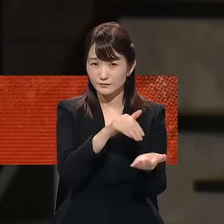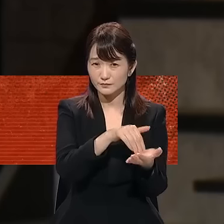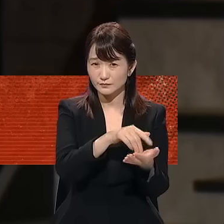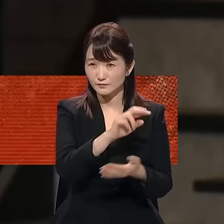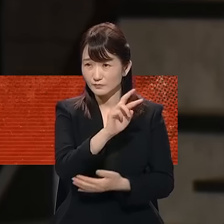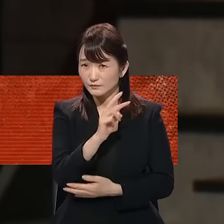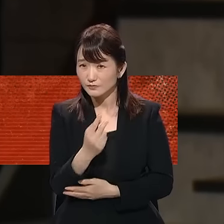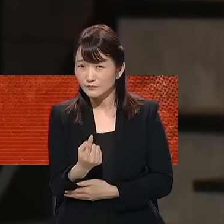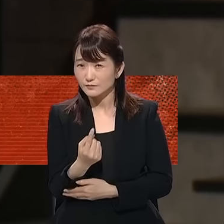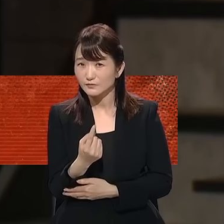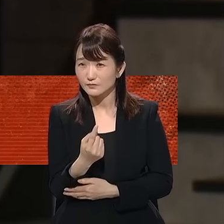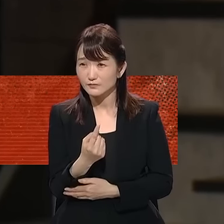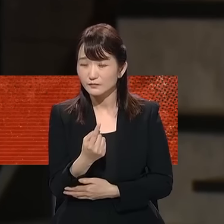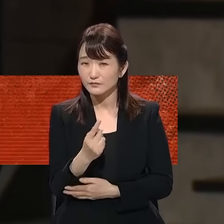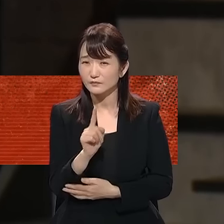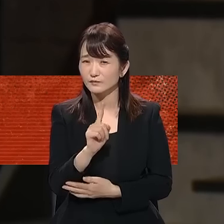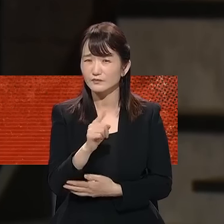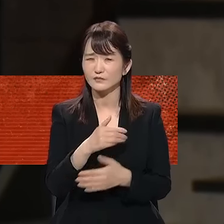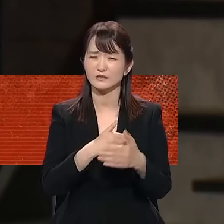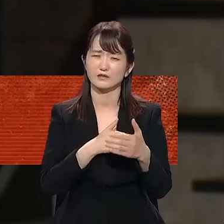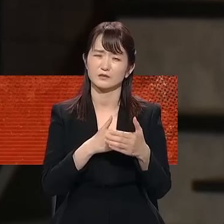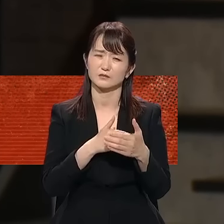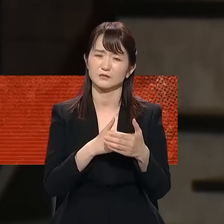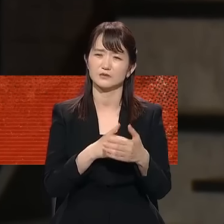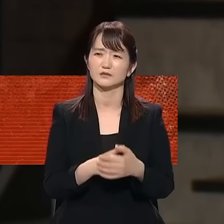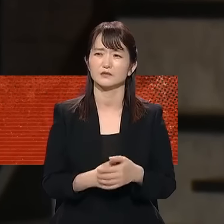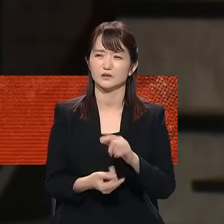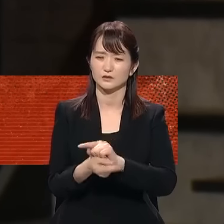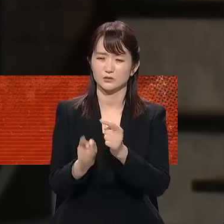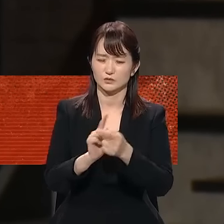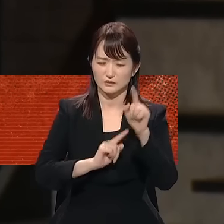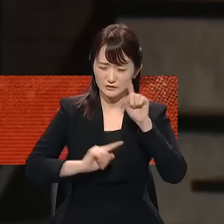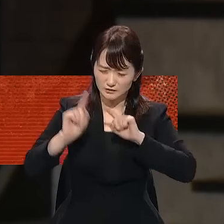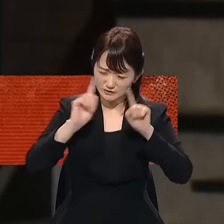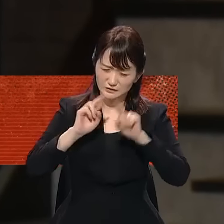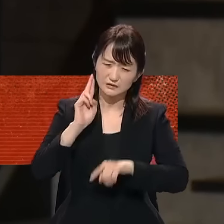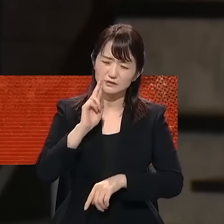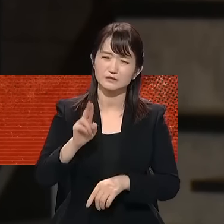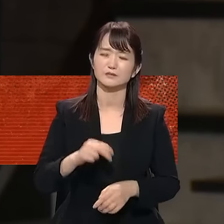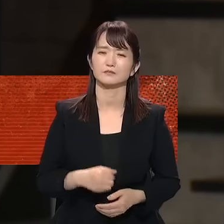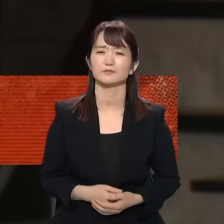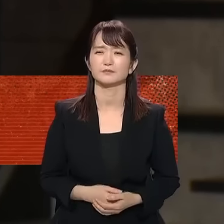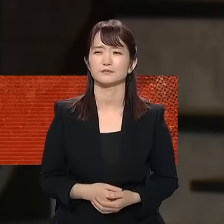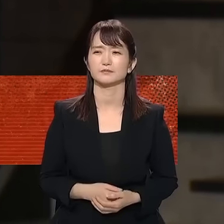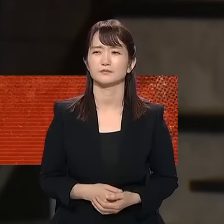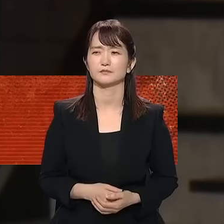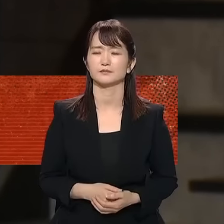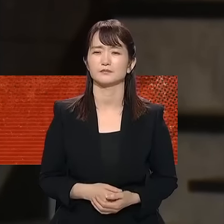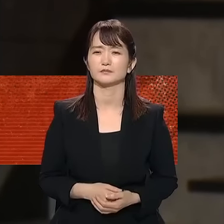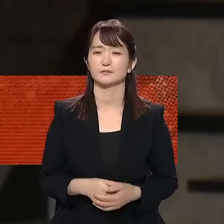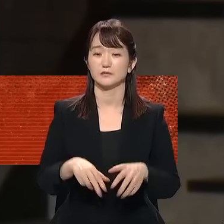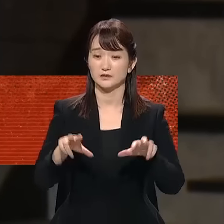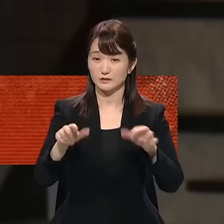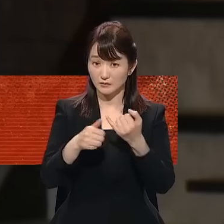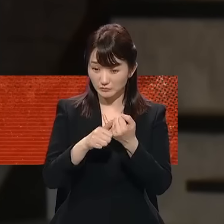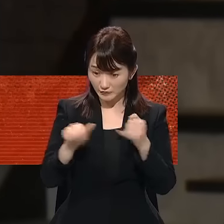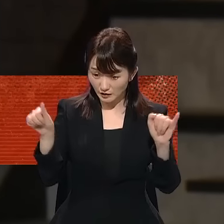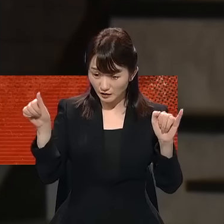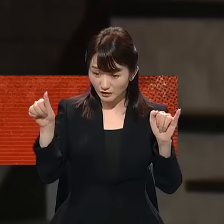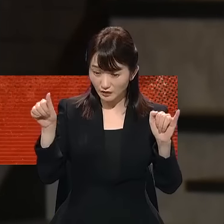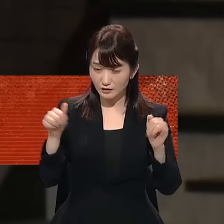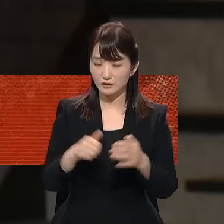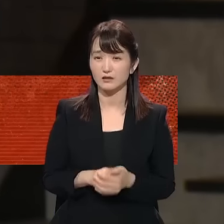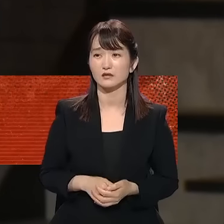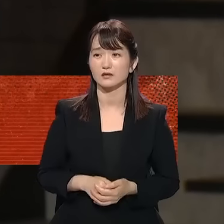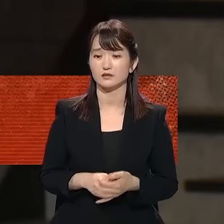돌아온다 그래도 사실은 좀 불안불안한 너무 서로 상처를 크게 주고 받았기 때문에 불안한게 사실이고 그렇다고 지금 이혼한다 그래도 너무